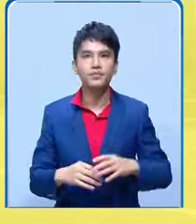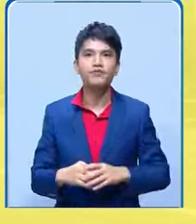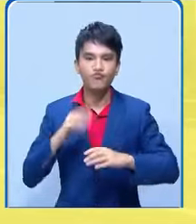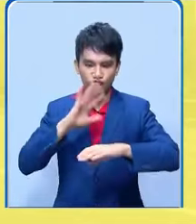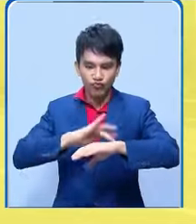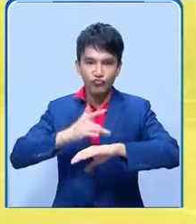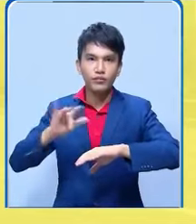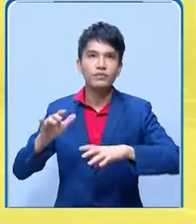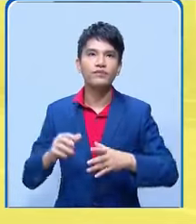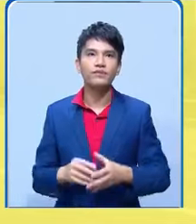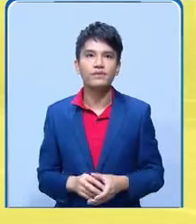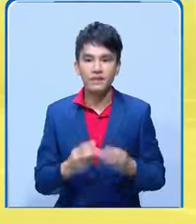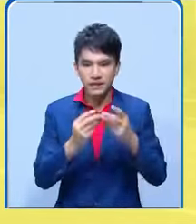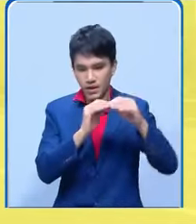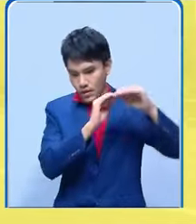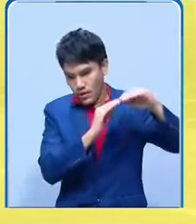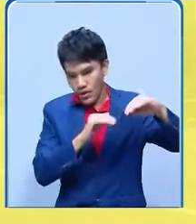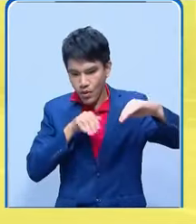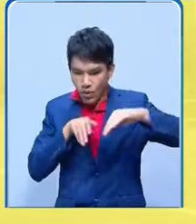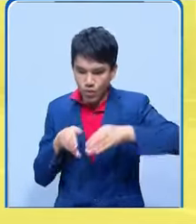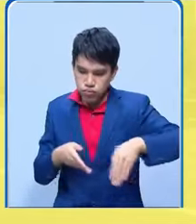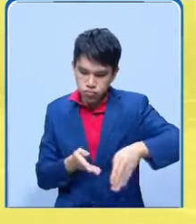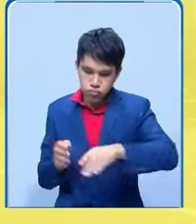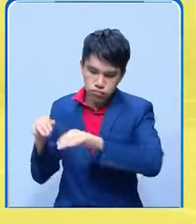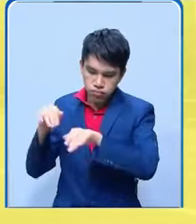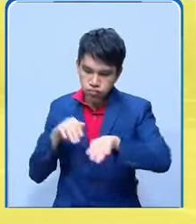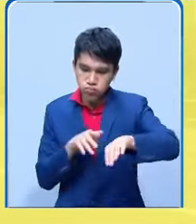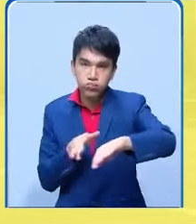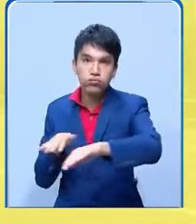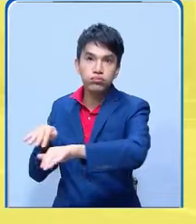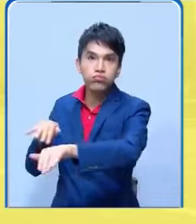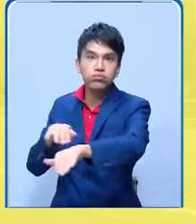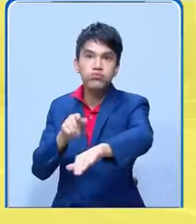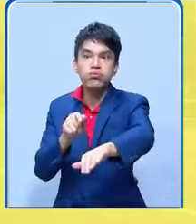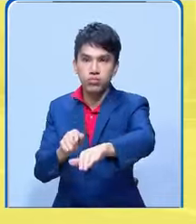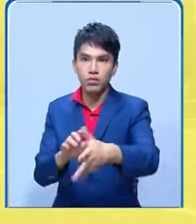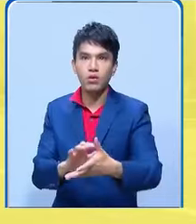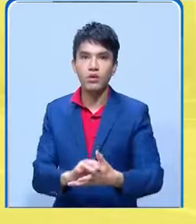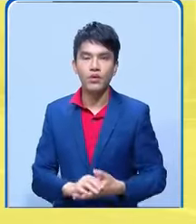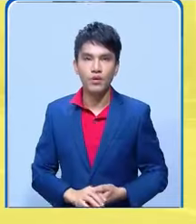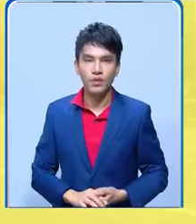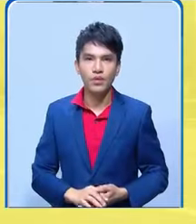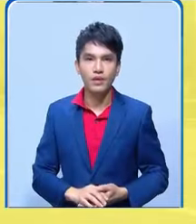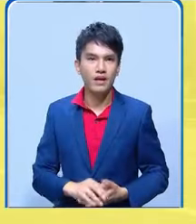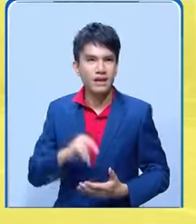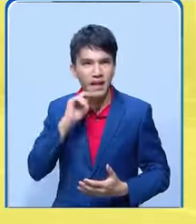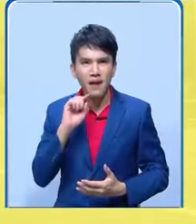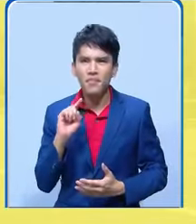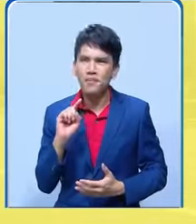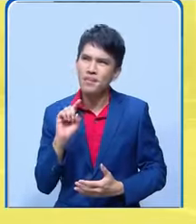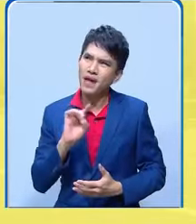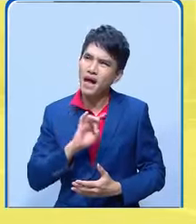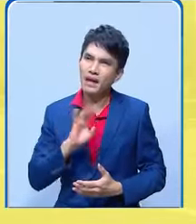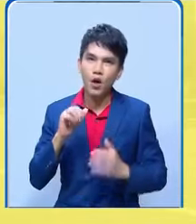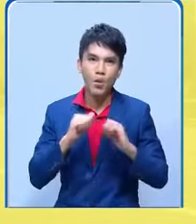ติแล้วมันก็จะไหลไปตามช่องอะไรก็ตามที่ขวางคือน้ำที่ลงไปอ่ะถ้าลงไปเป็นน้ำอย่างเดียวจะไม่มีปัญหาแต่น้ำที่ลงไป